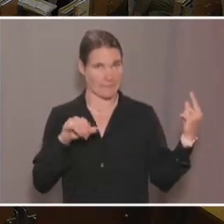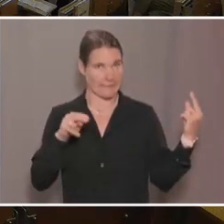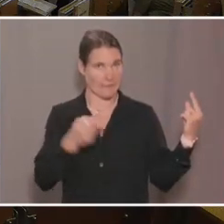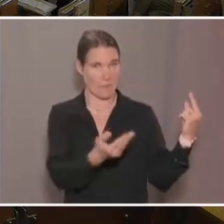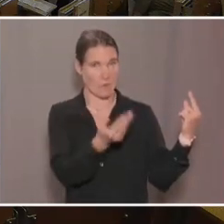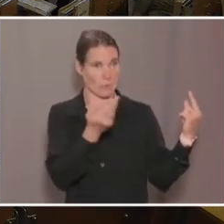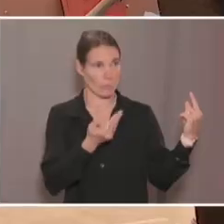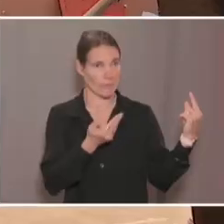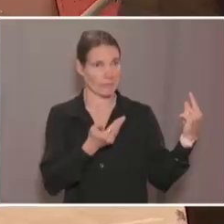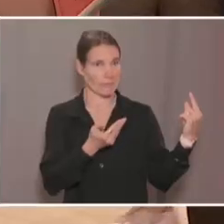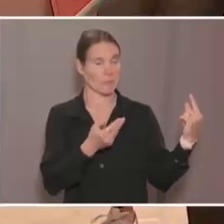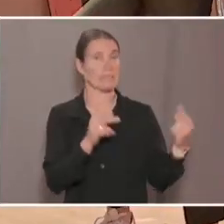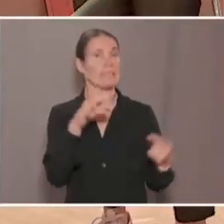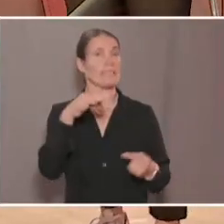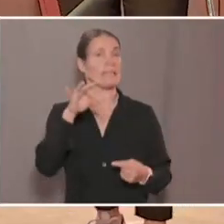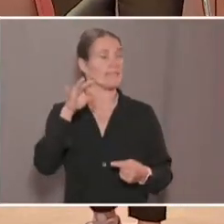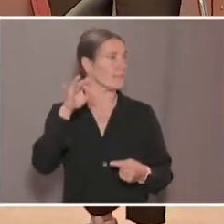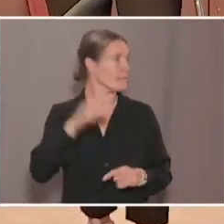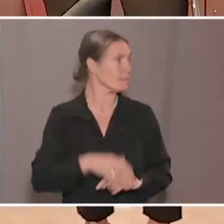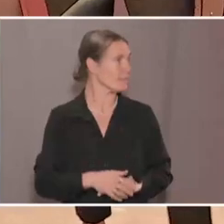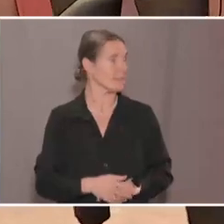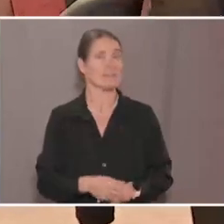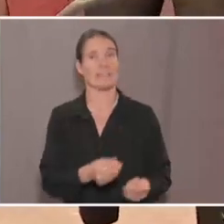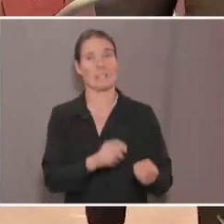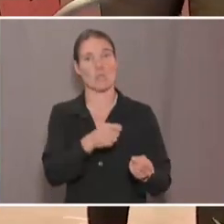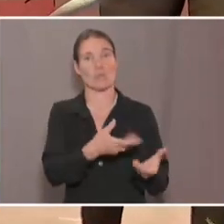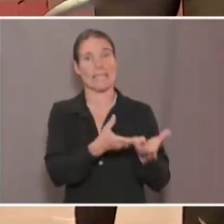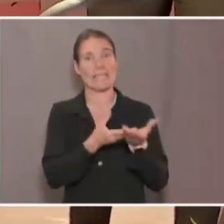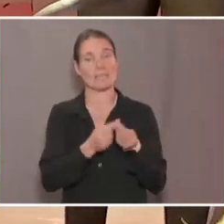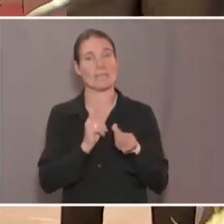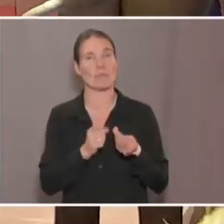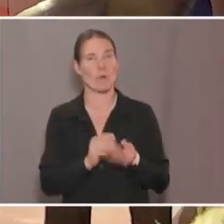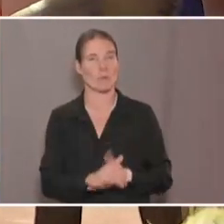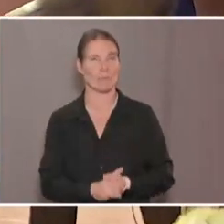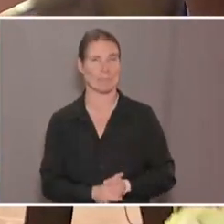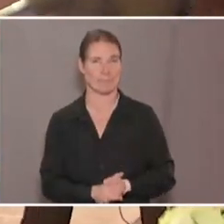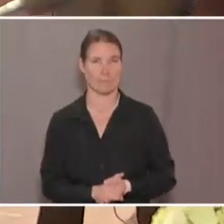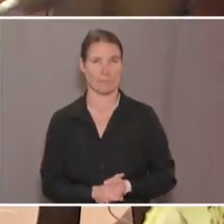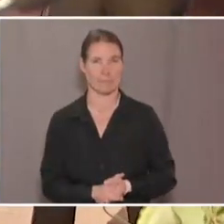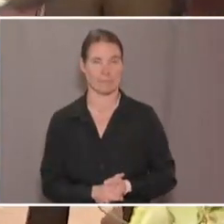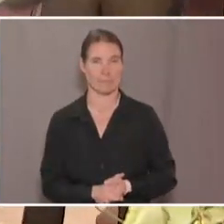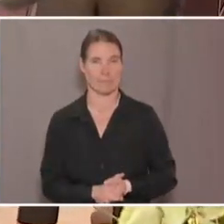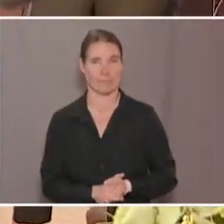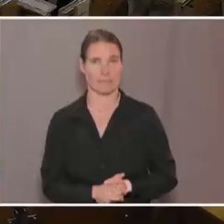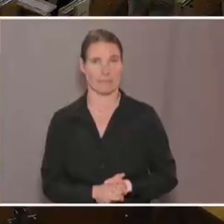und natürlich unsere Kanzlerin, die den Schlüssel entgegennimmt. Und wir haben jetzt tatsächlich eine